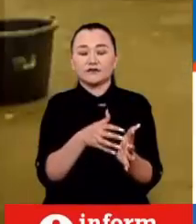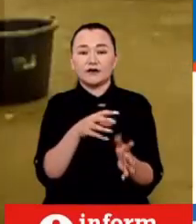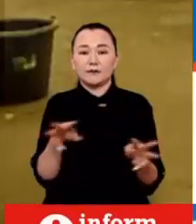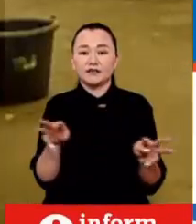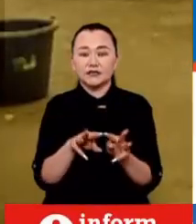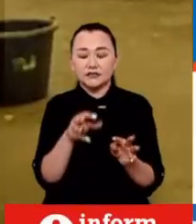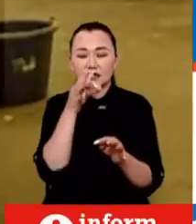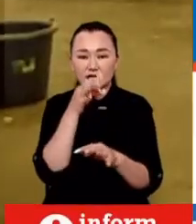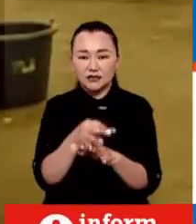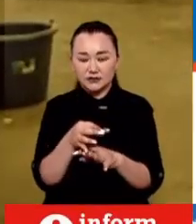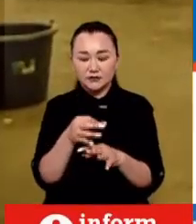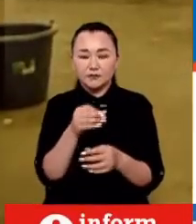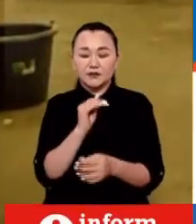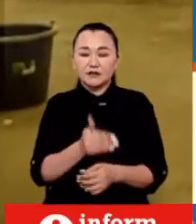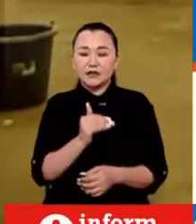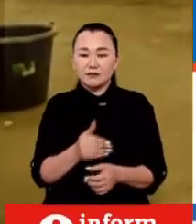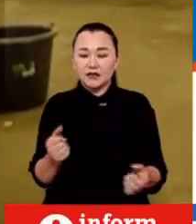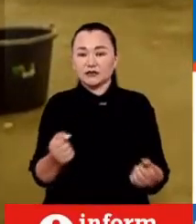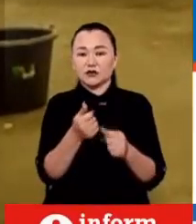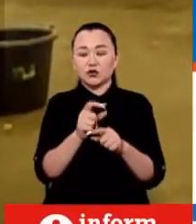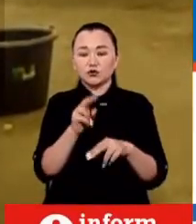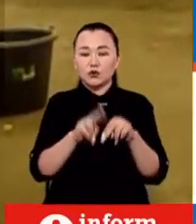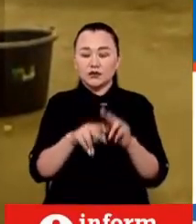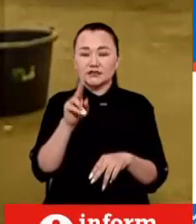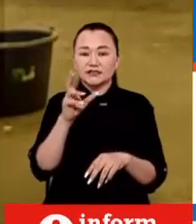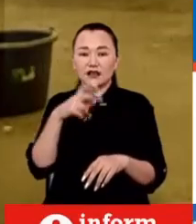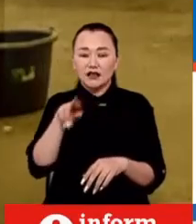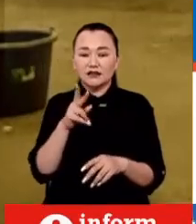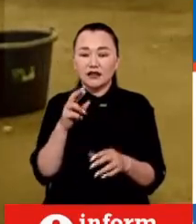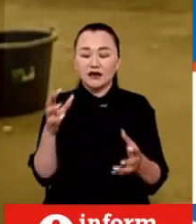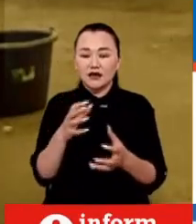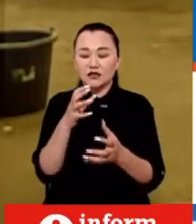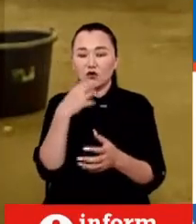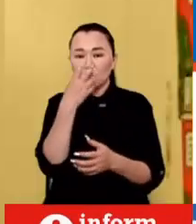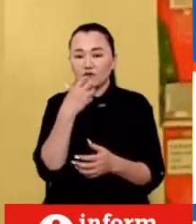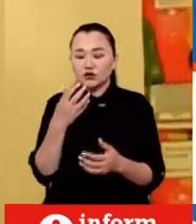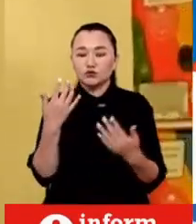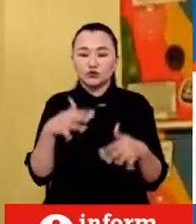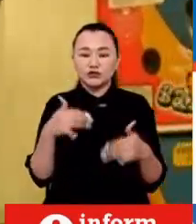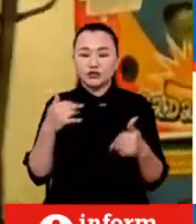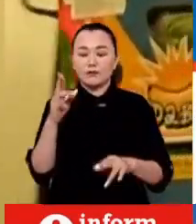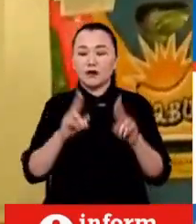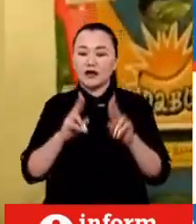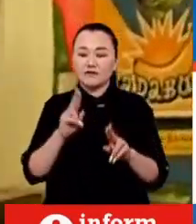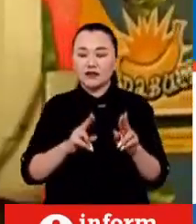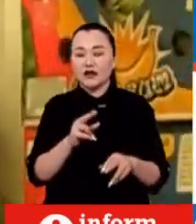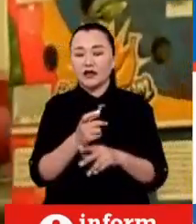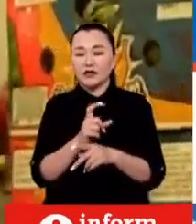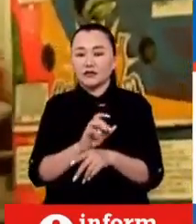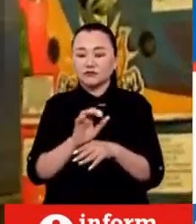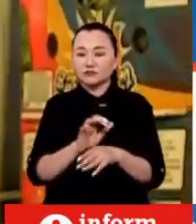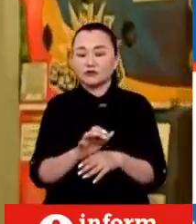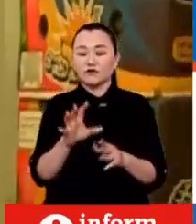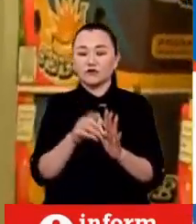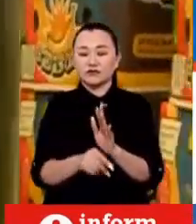министерстве стимулируют предпринимателей, которые строят склады для хранения овощей и фруктов. Уже сейчас в правила инвестиционного субсидирования